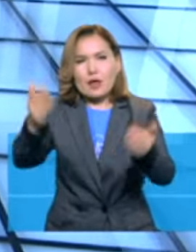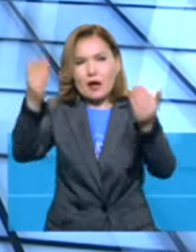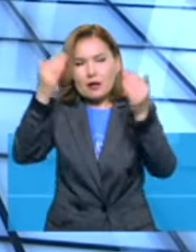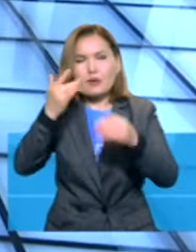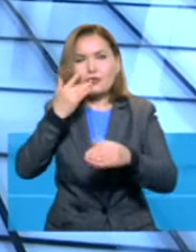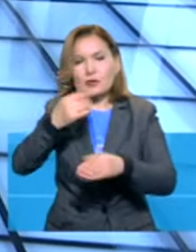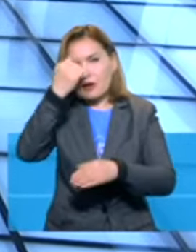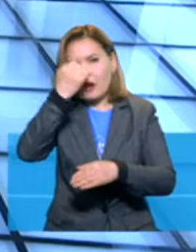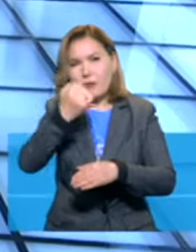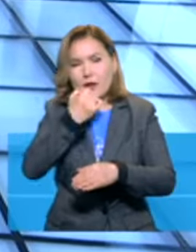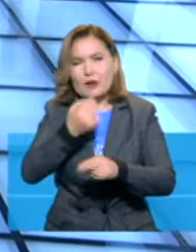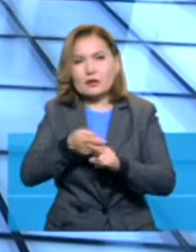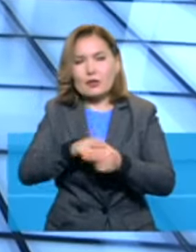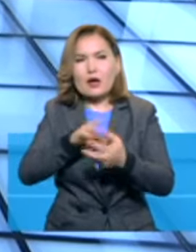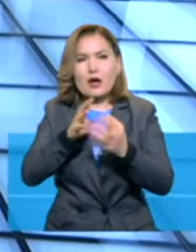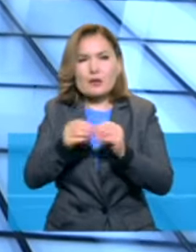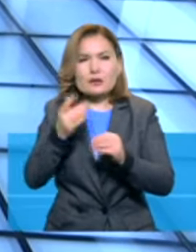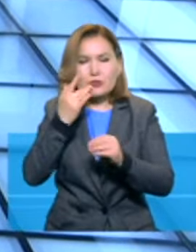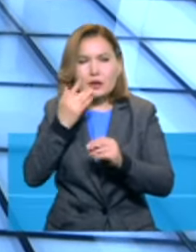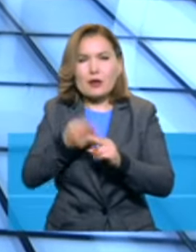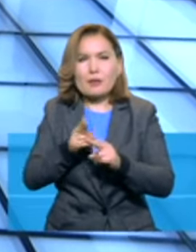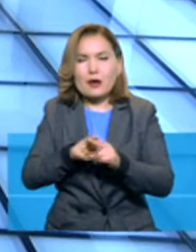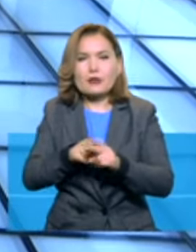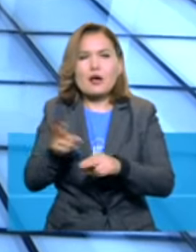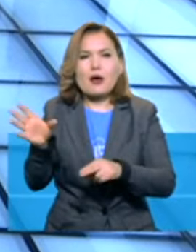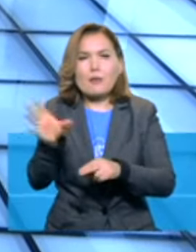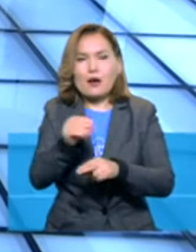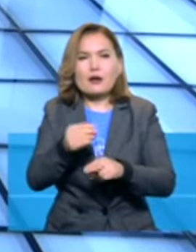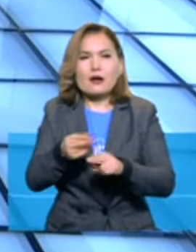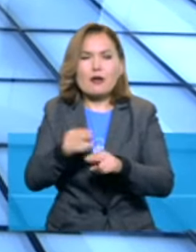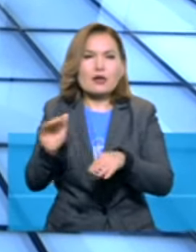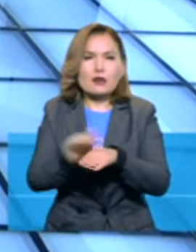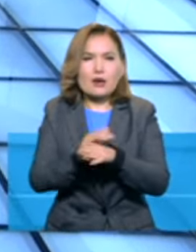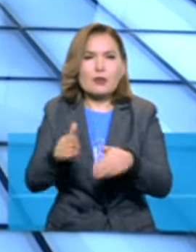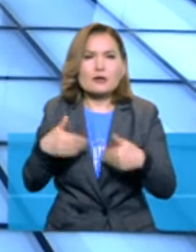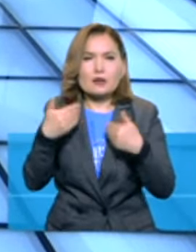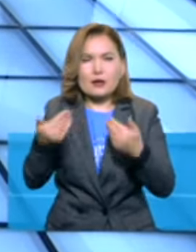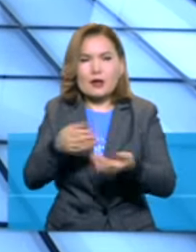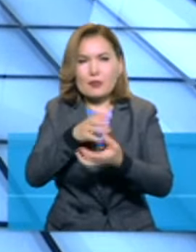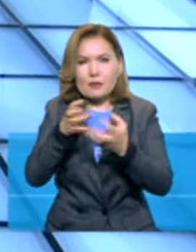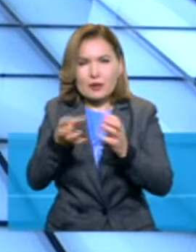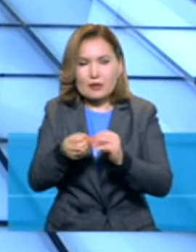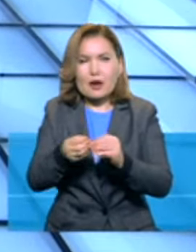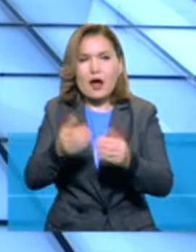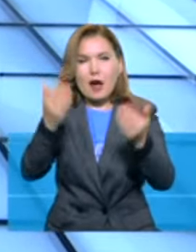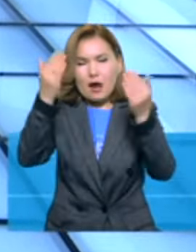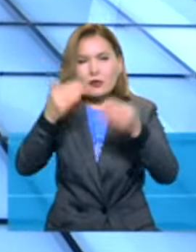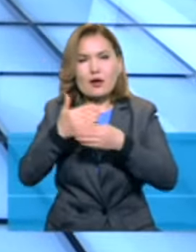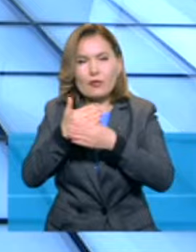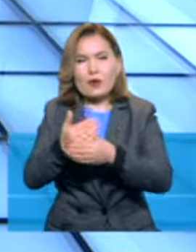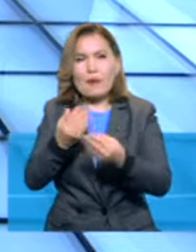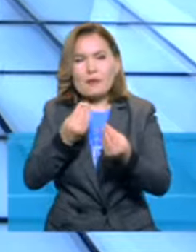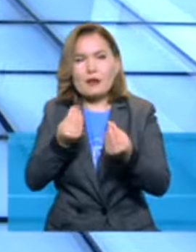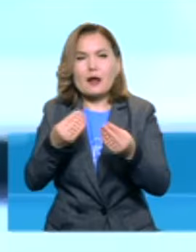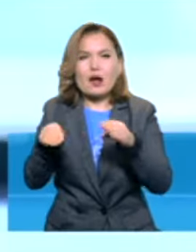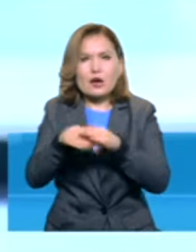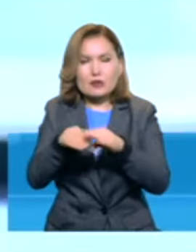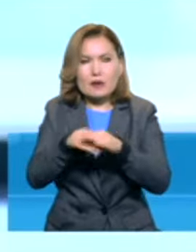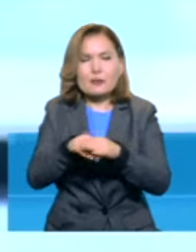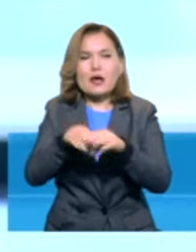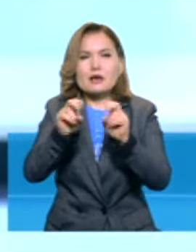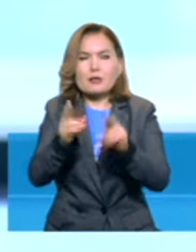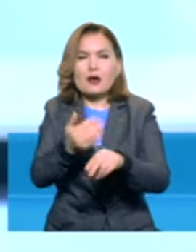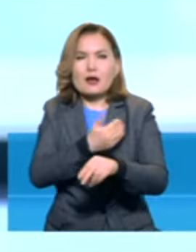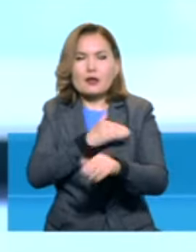айтып, Мұхаммед пайғамбарымызға салауат айтып, сіздерді бар жақсылықты тіледім. Менің жинап жүрген ақшам бар еді, сол